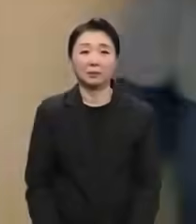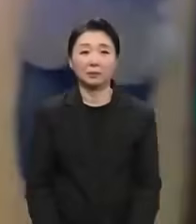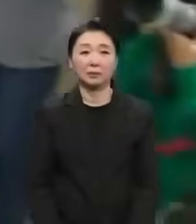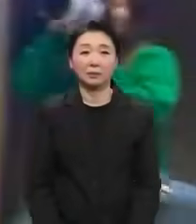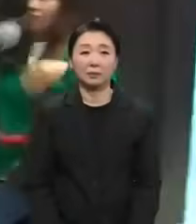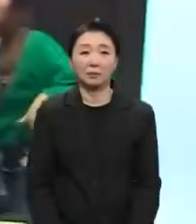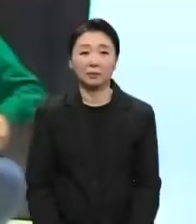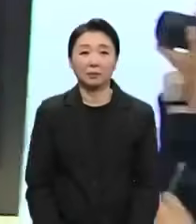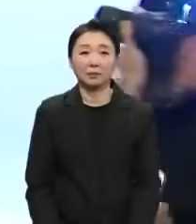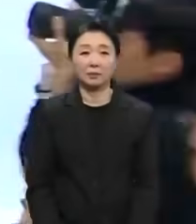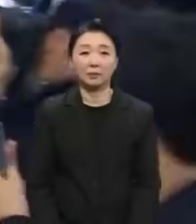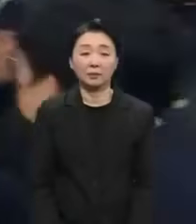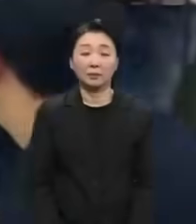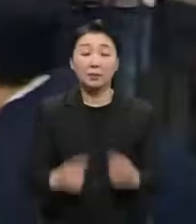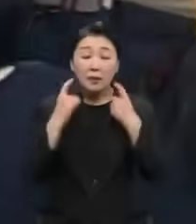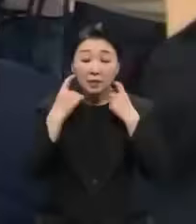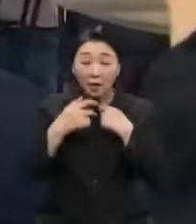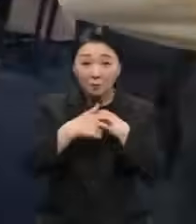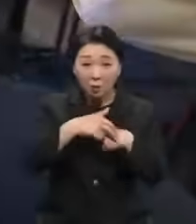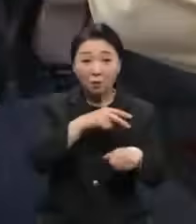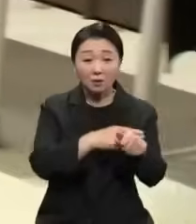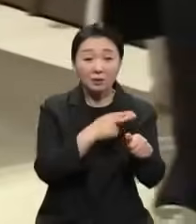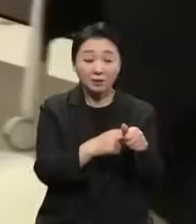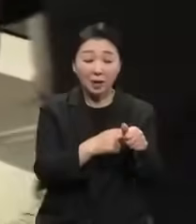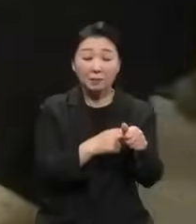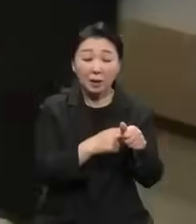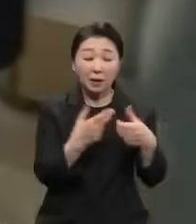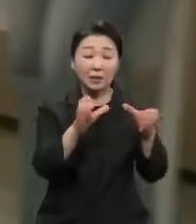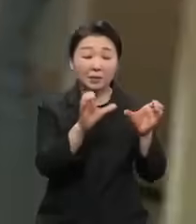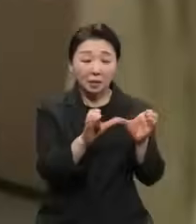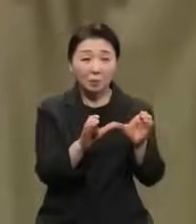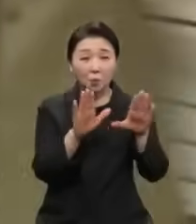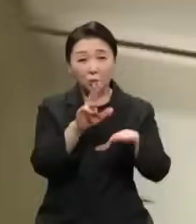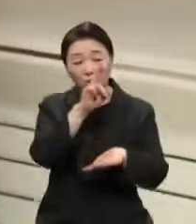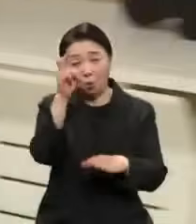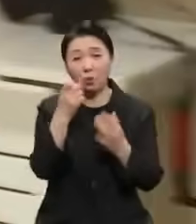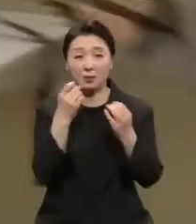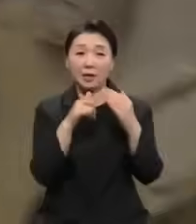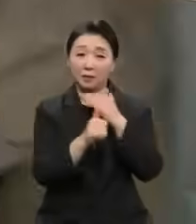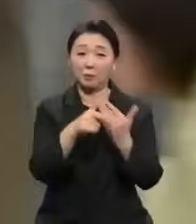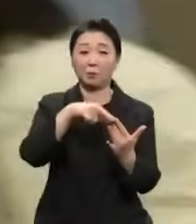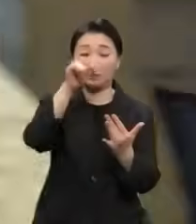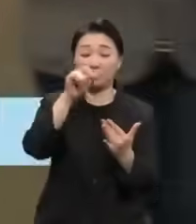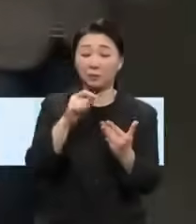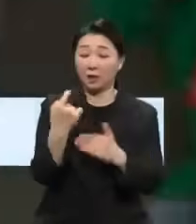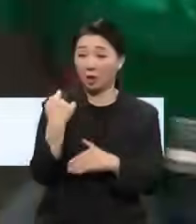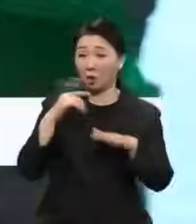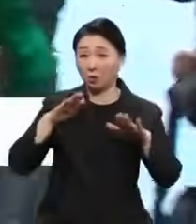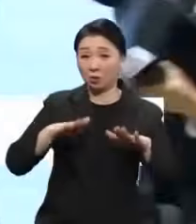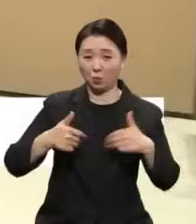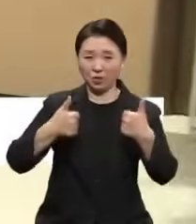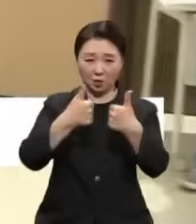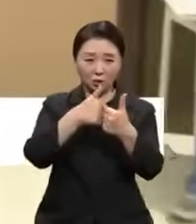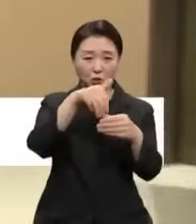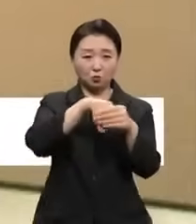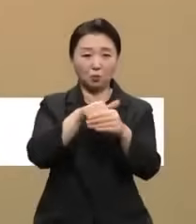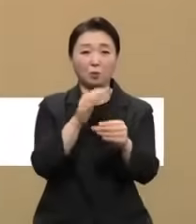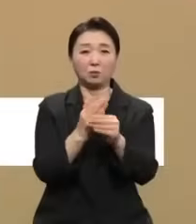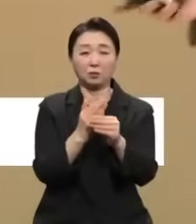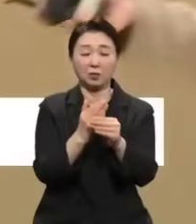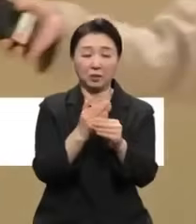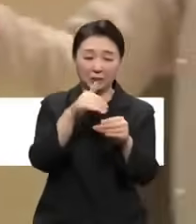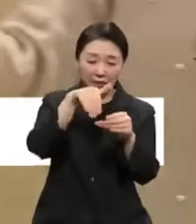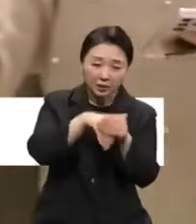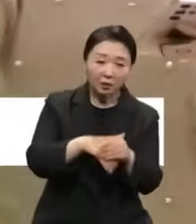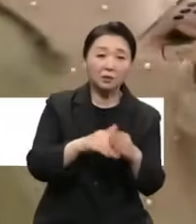개원이들 중심의 대한의사협회는 오늘 오후 새 대표를 뽑습니다. 어제부터 오늘까지 결선 투표를 하는데